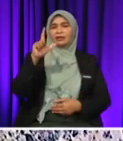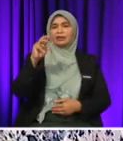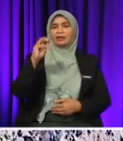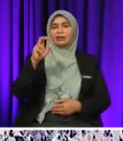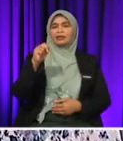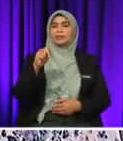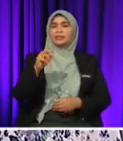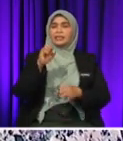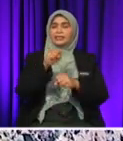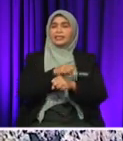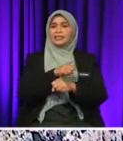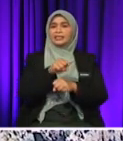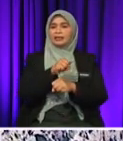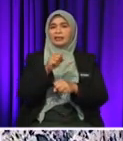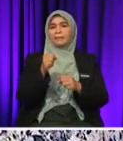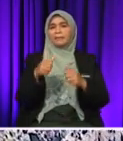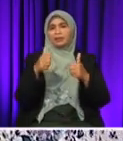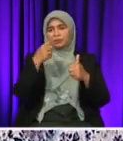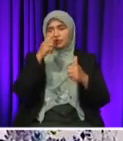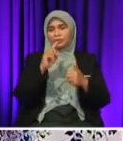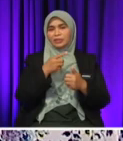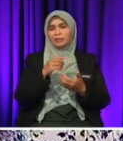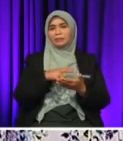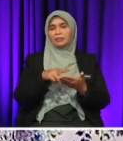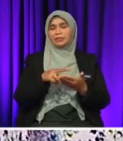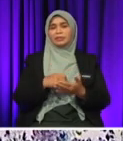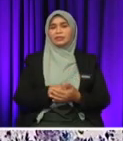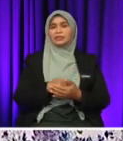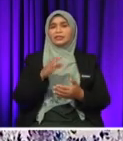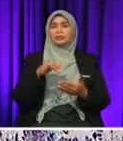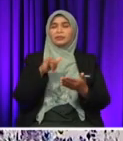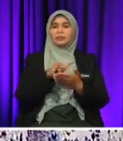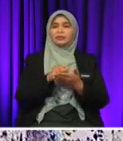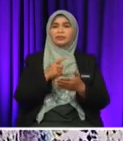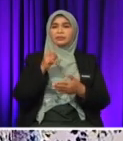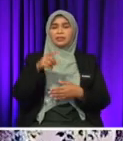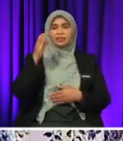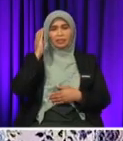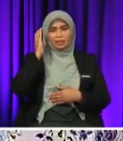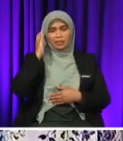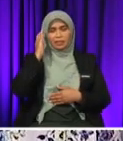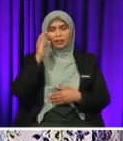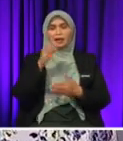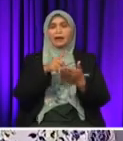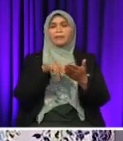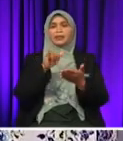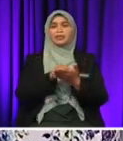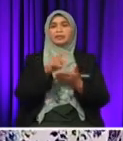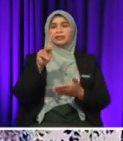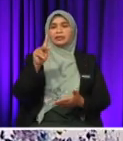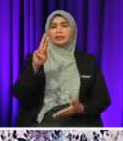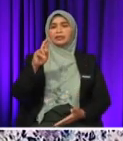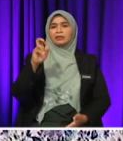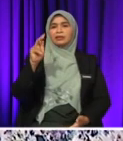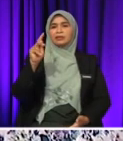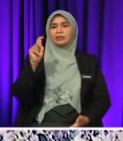sastra yang sangat bagus untuk kita baca dan kita alami sebelum itu kita pilih tahu apa itu kritikan kritikan